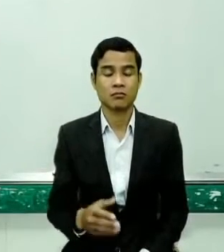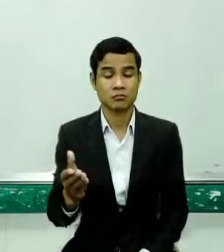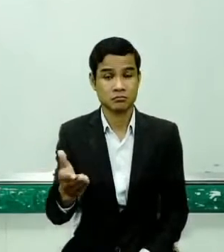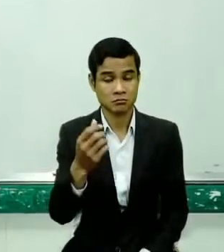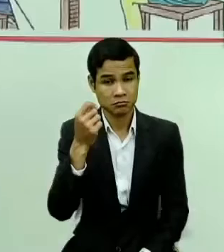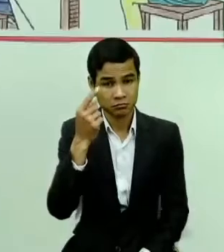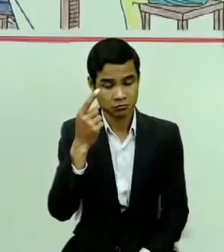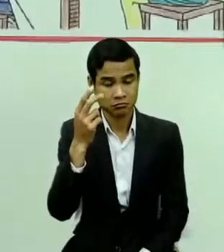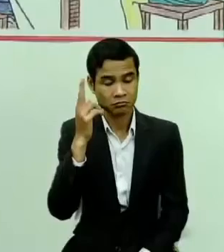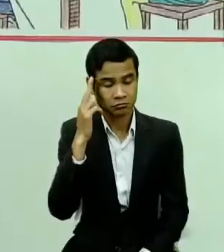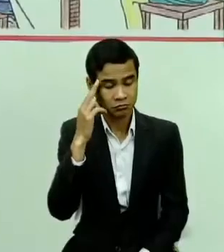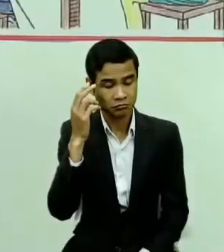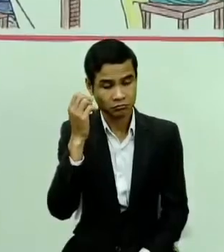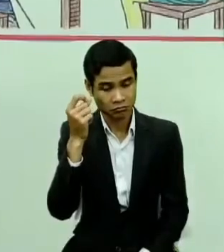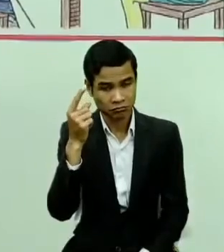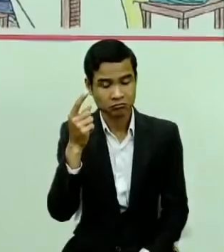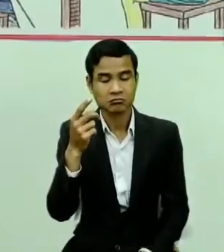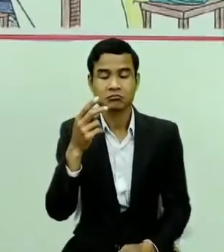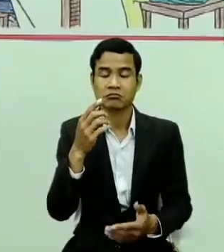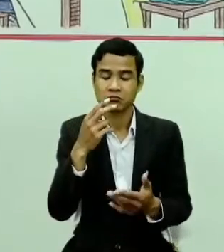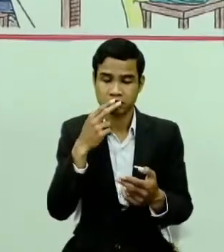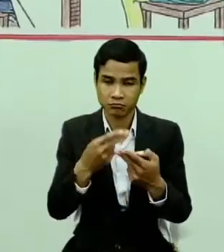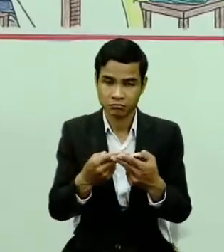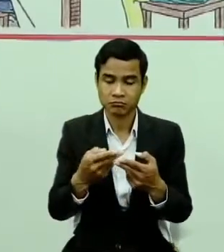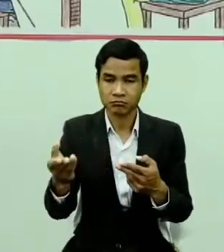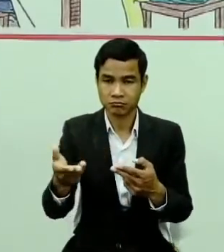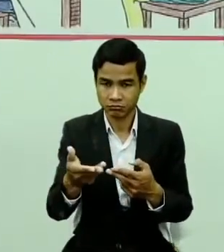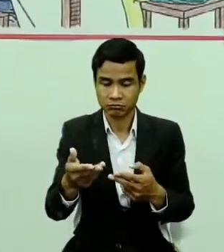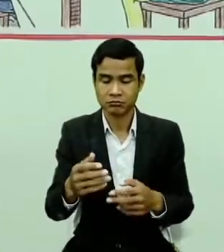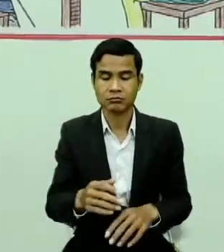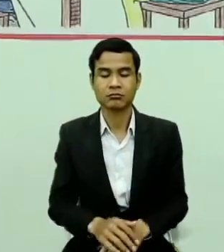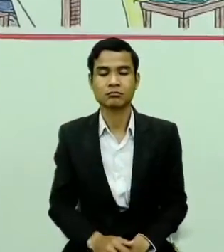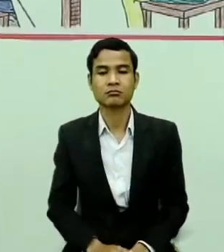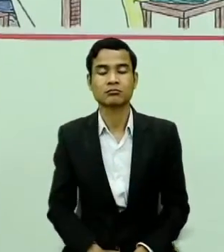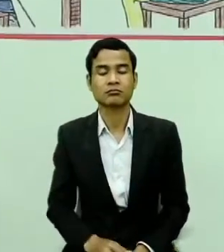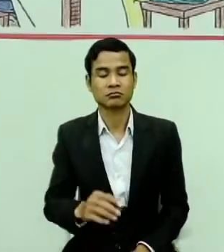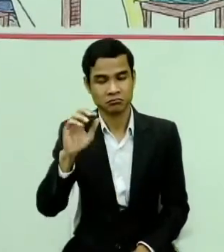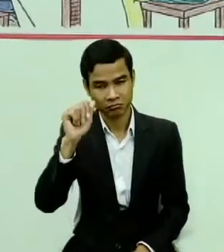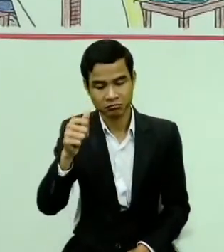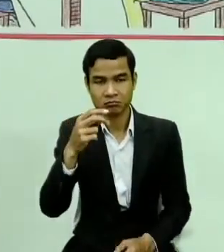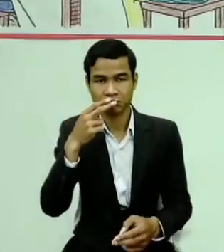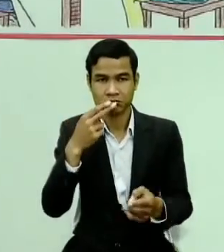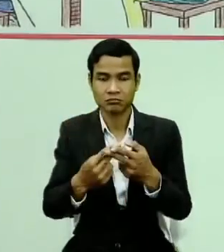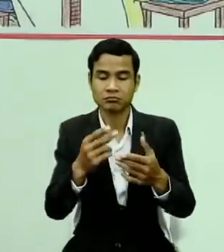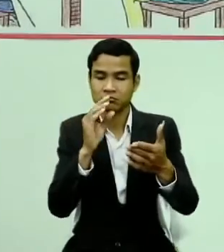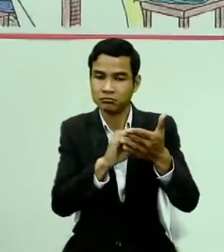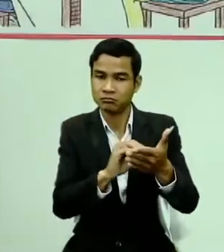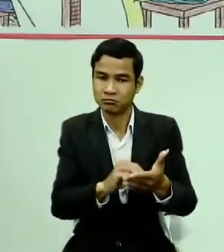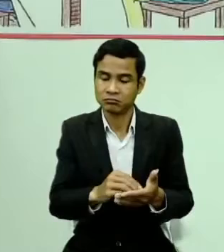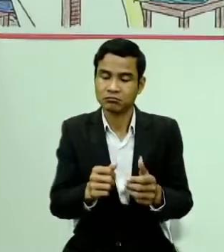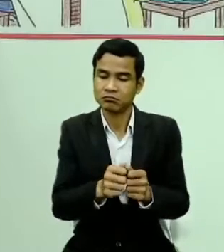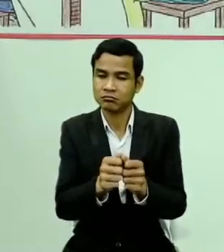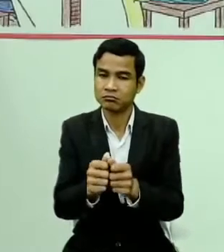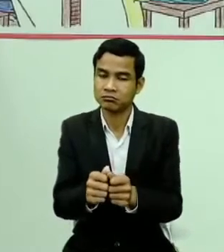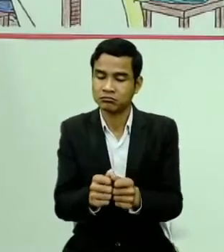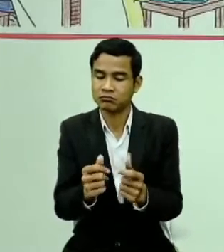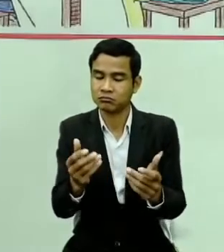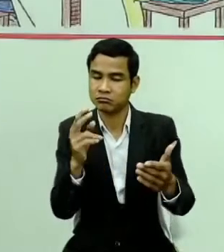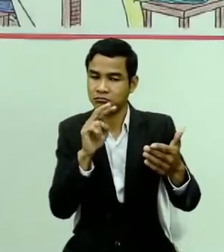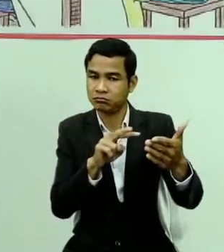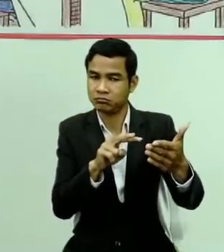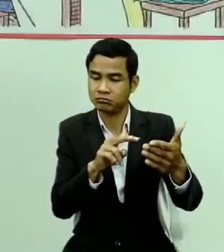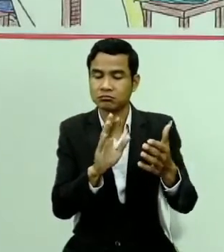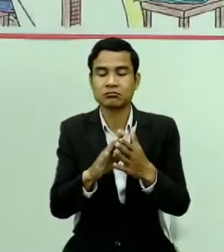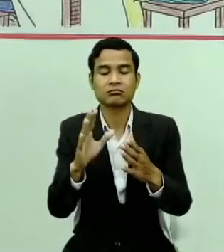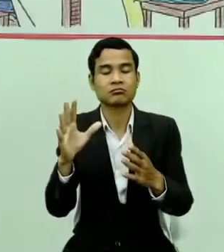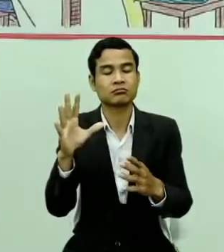Chấm lại để con ban sơn sen được non cọt đà, priếng, nâng chấm lại để bụng mạ dương chay rùm khnền ní,